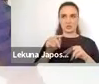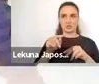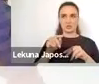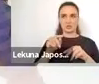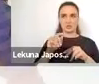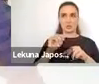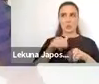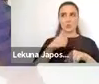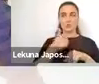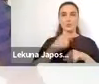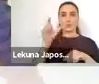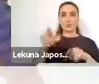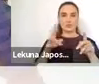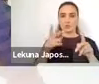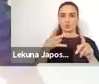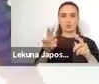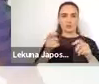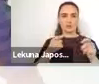უფროს.